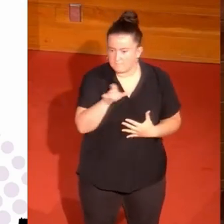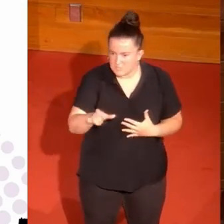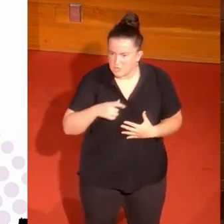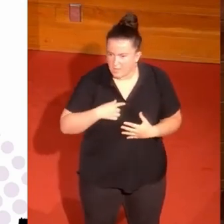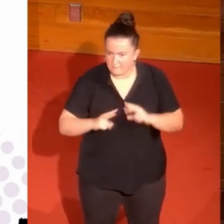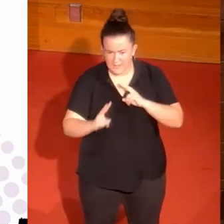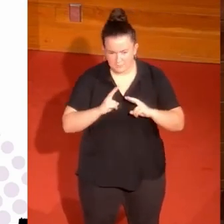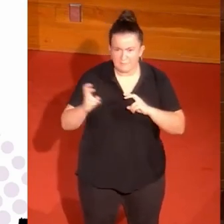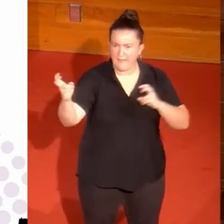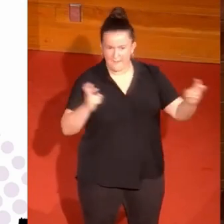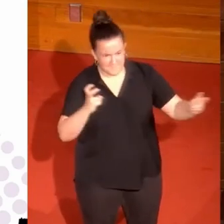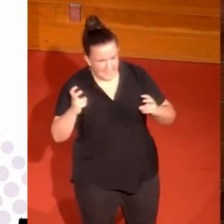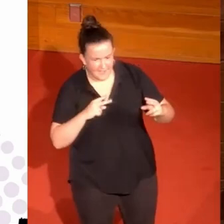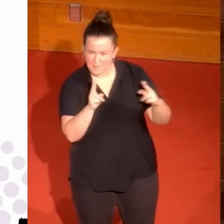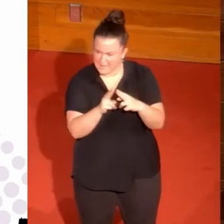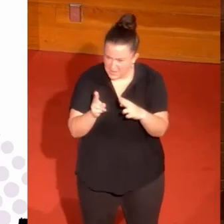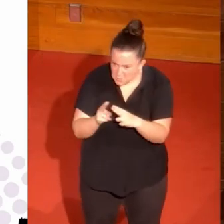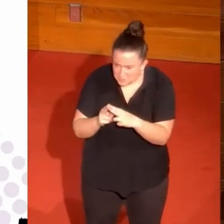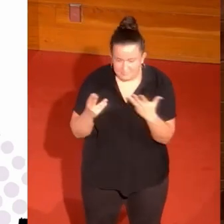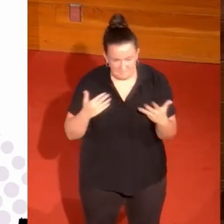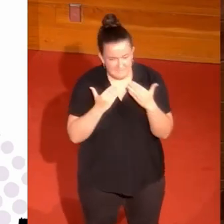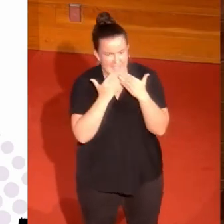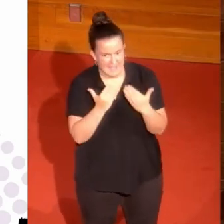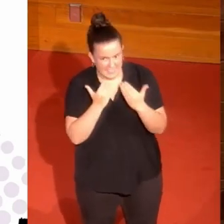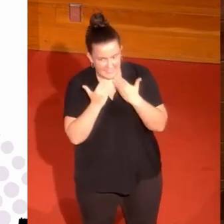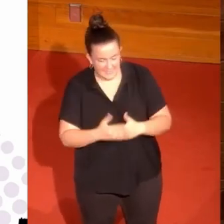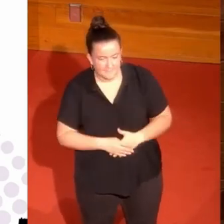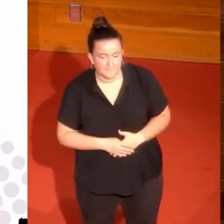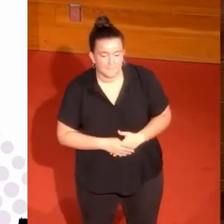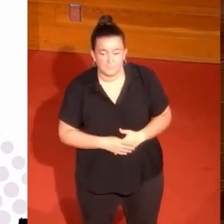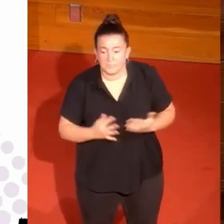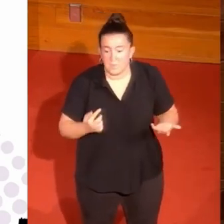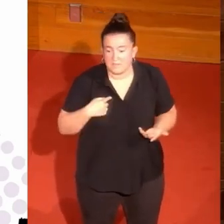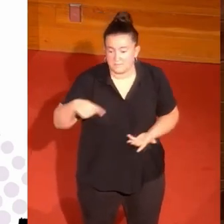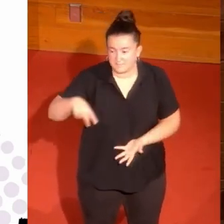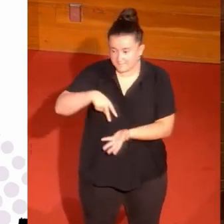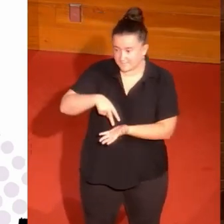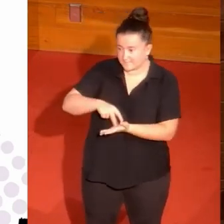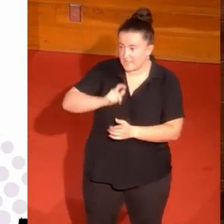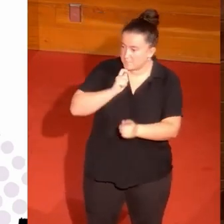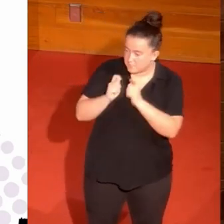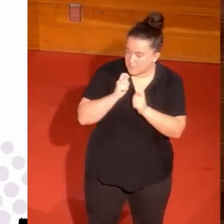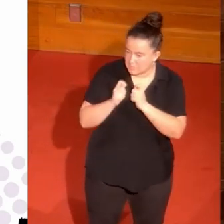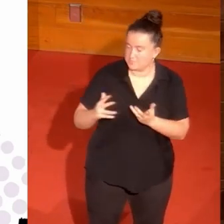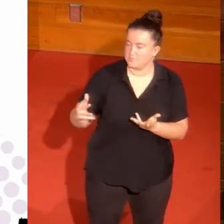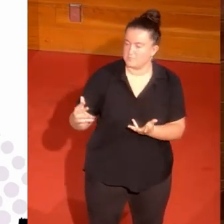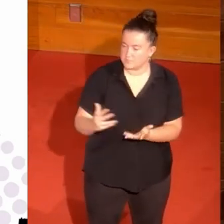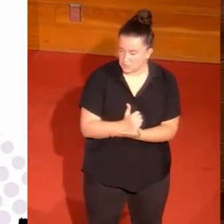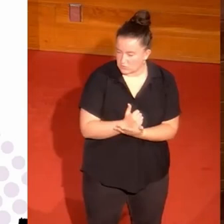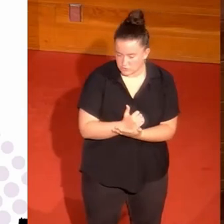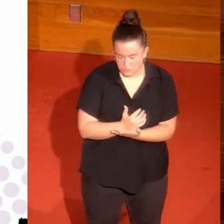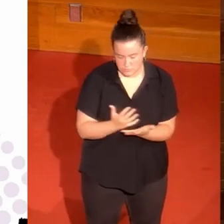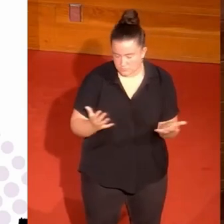erz eta galderak egitea eta hemendik pasatu diren ketar guti